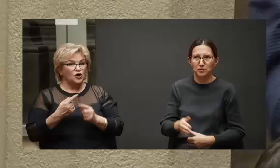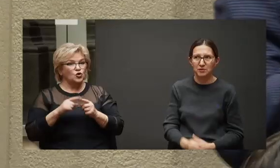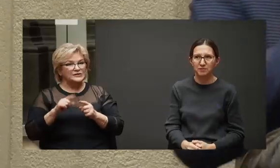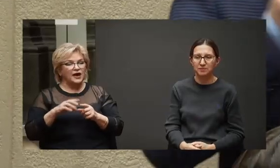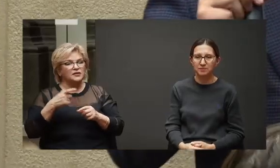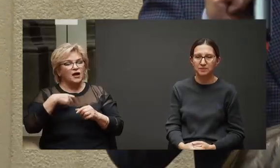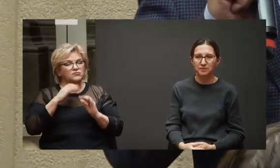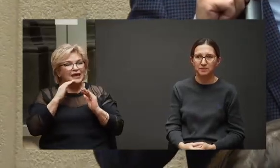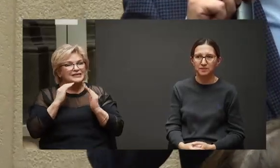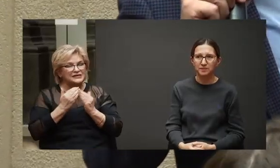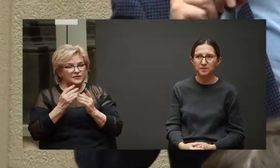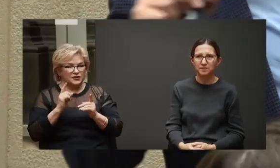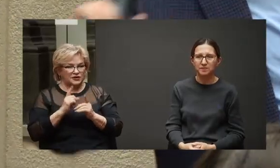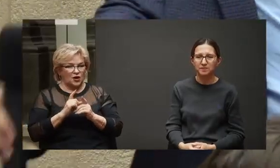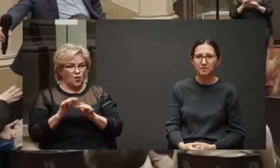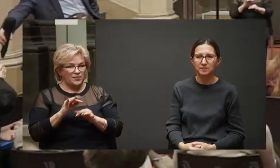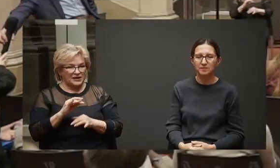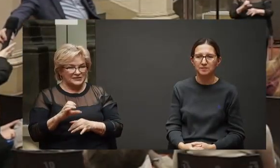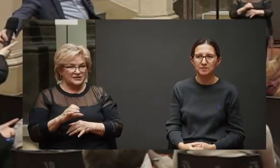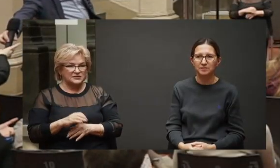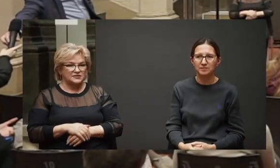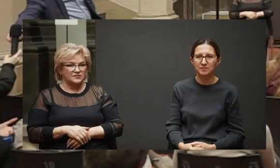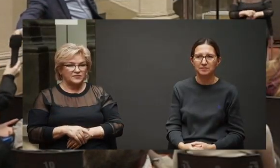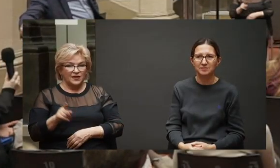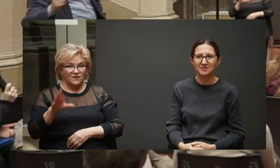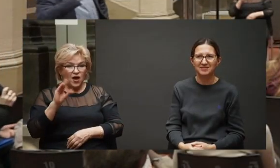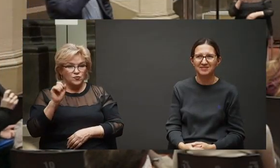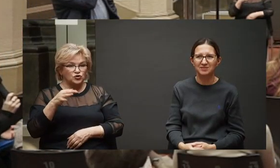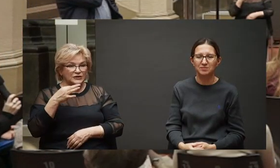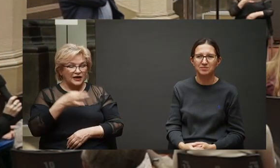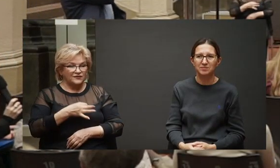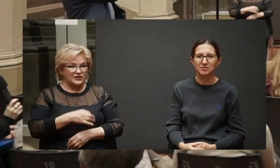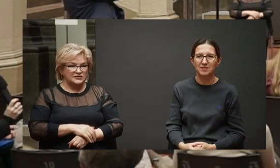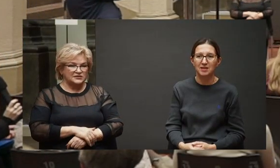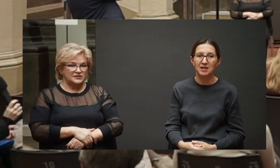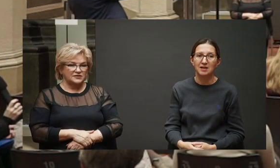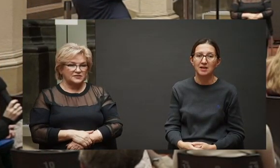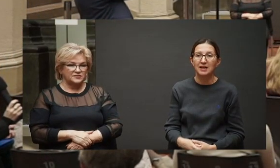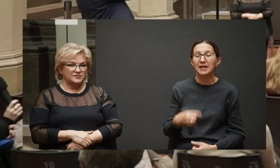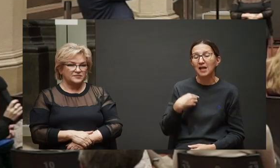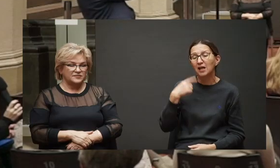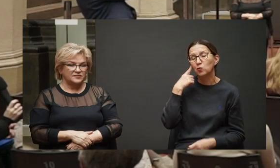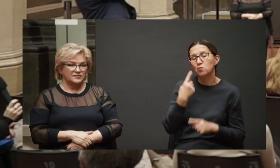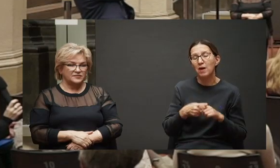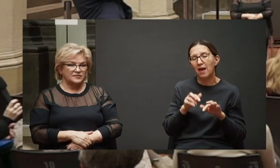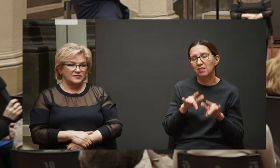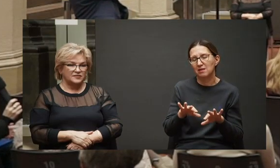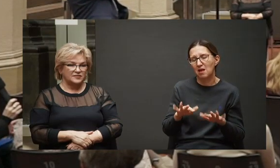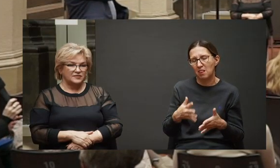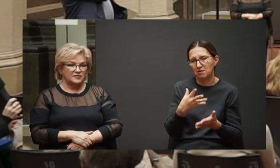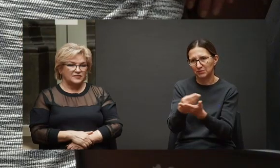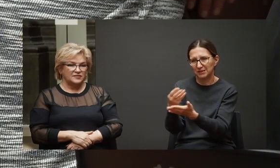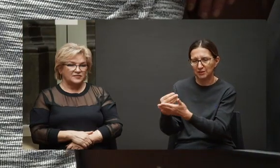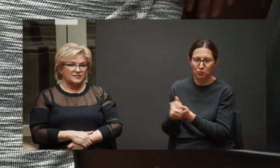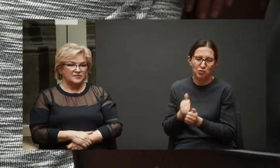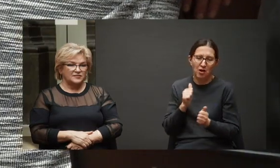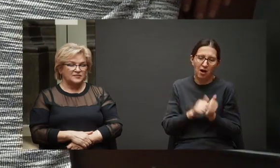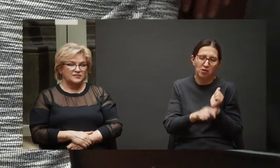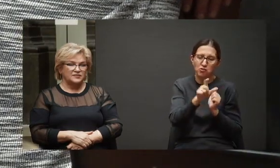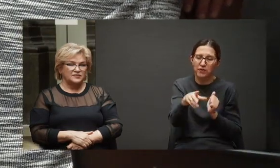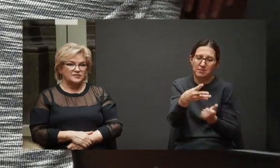процесс. А ответьте что-нибудь. Я думаю, это дело случая, дело каждого человека, но